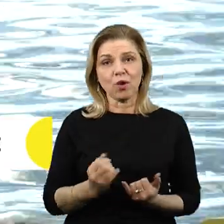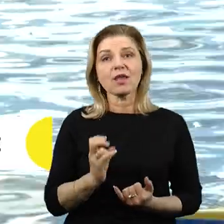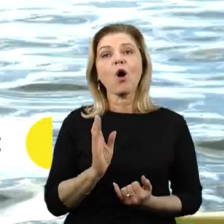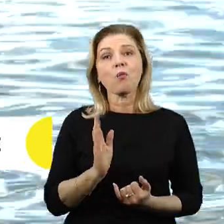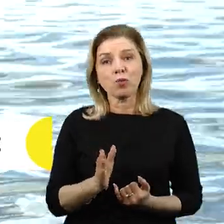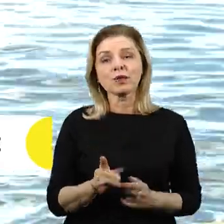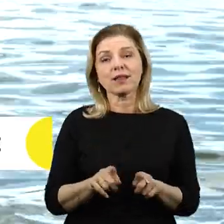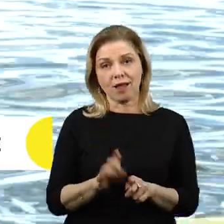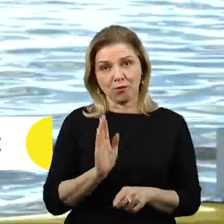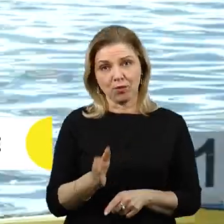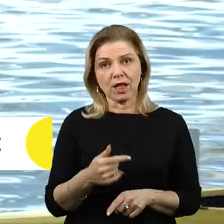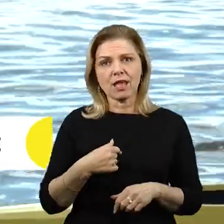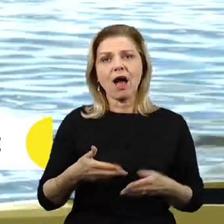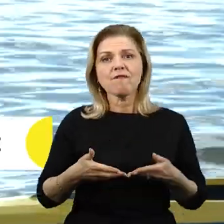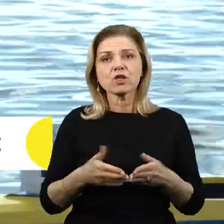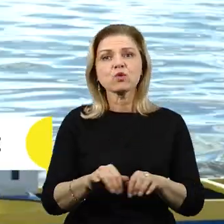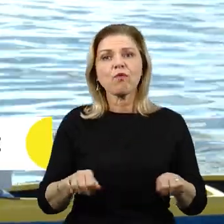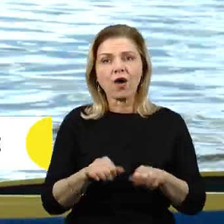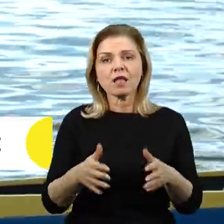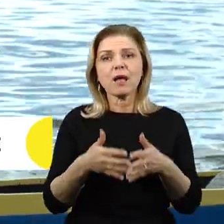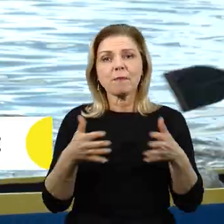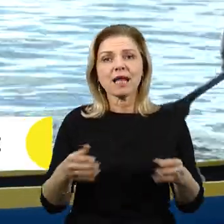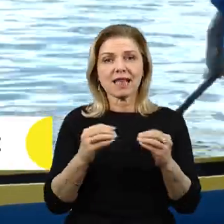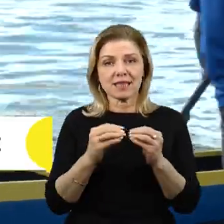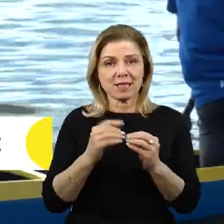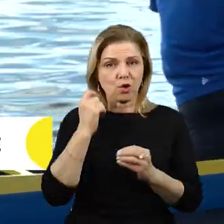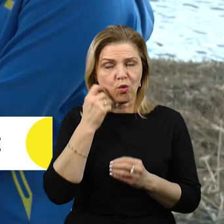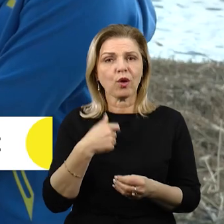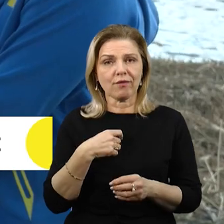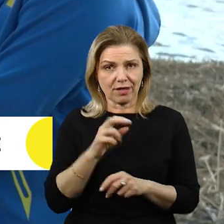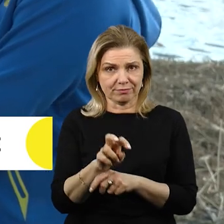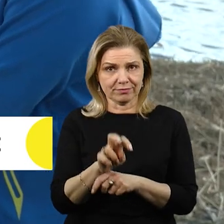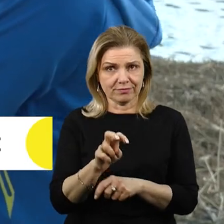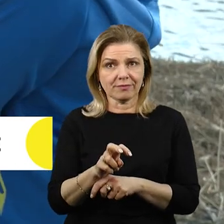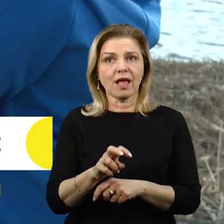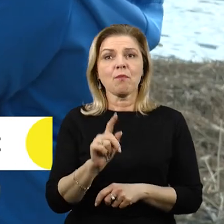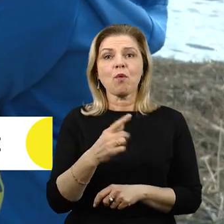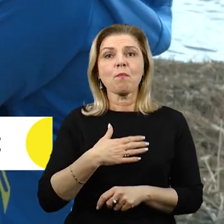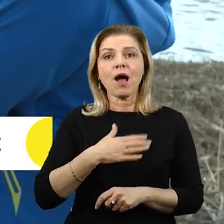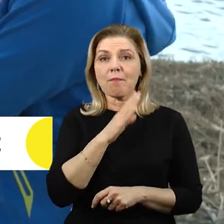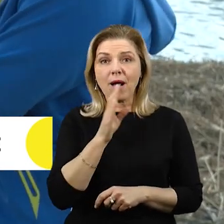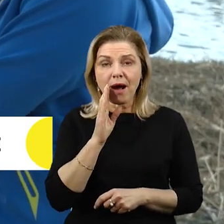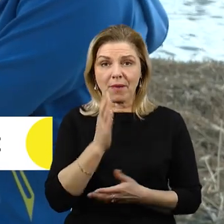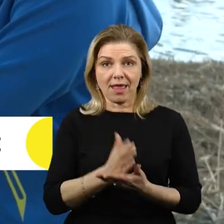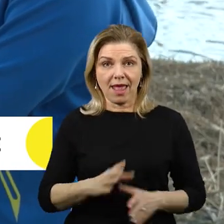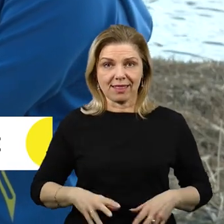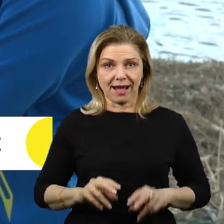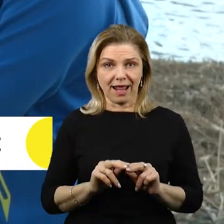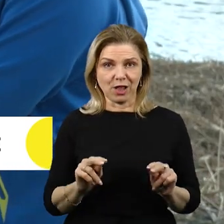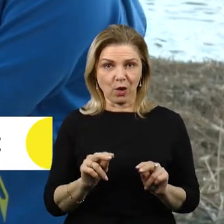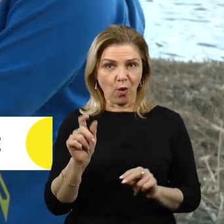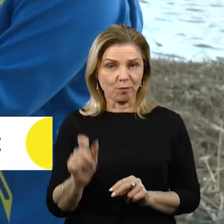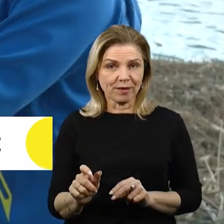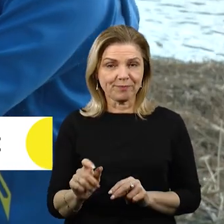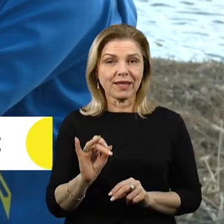займаюся вислуванням більше 10 років з першого класу так як моя мама є тренером і якраз